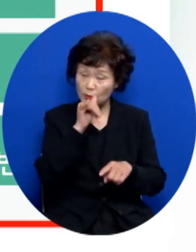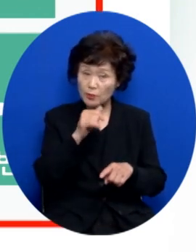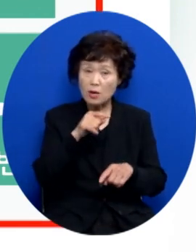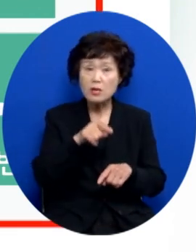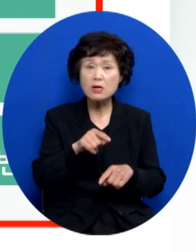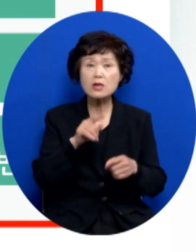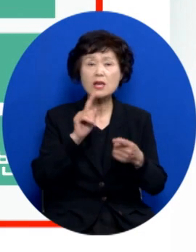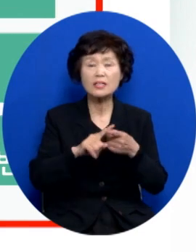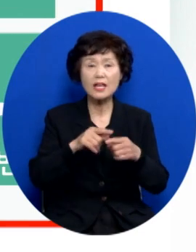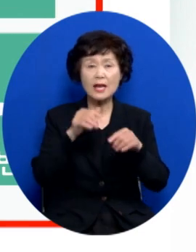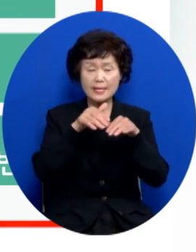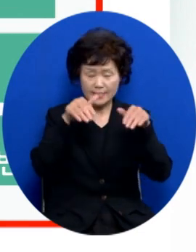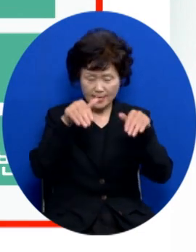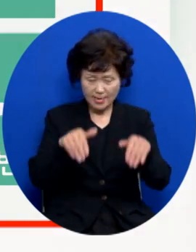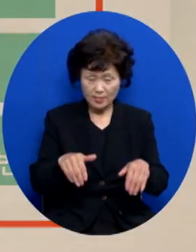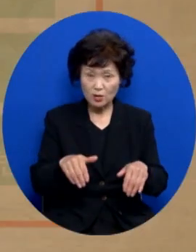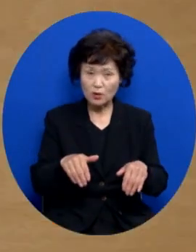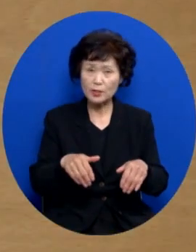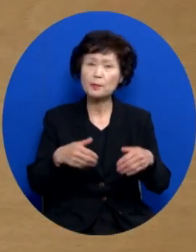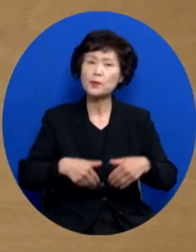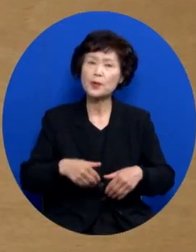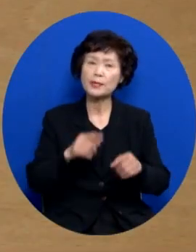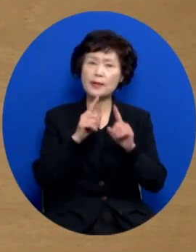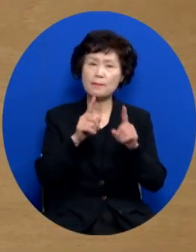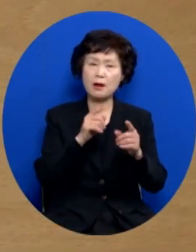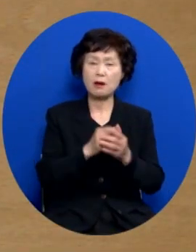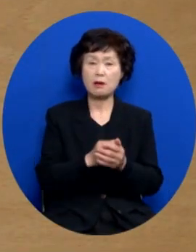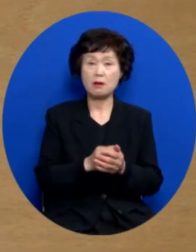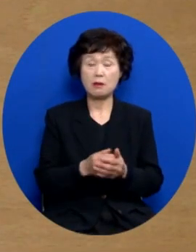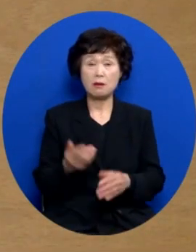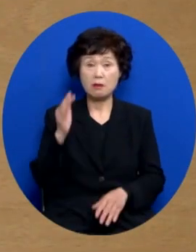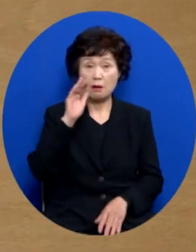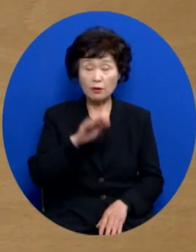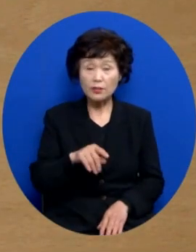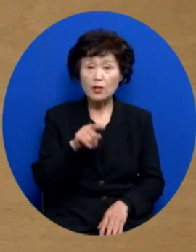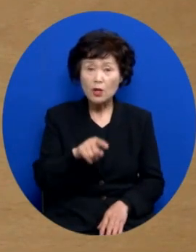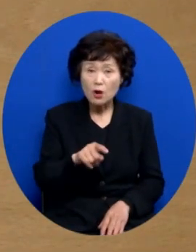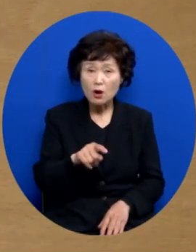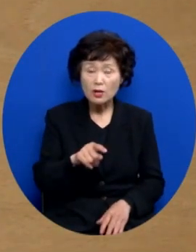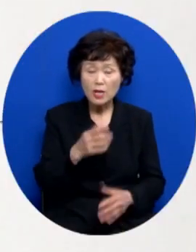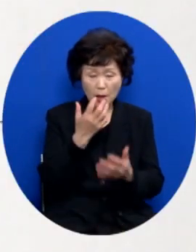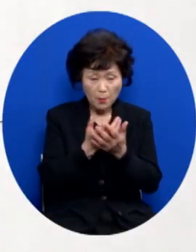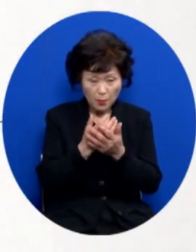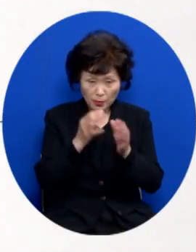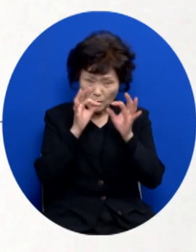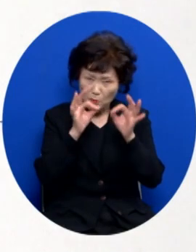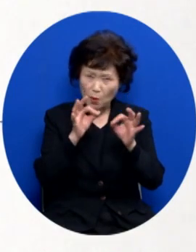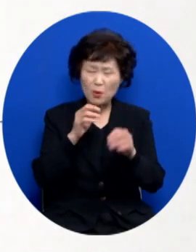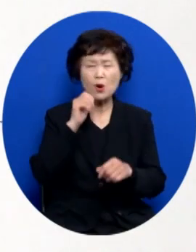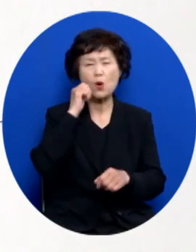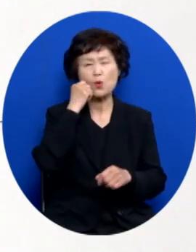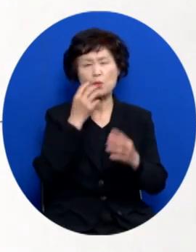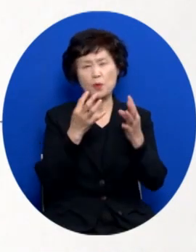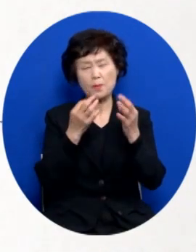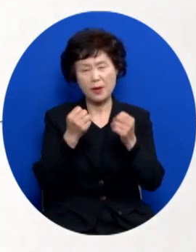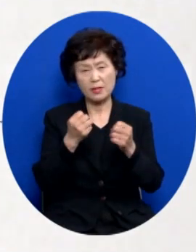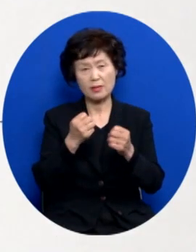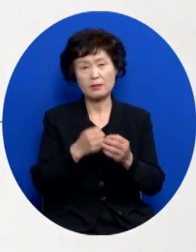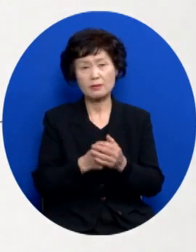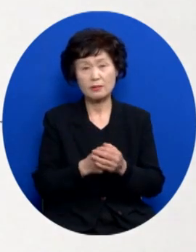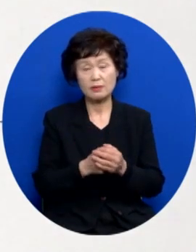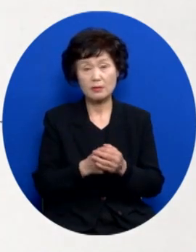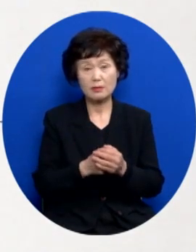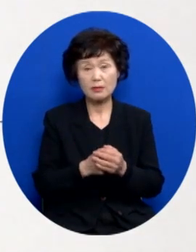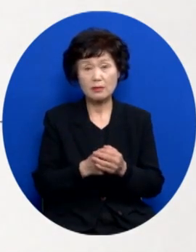이루어져야 하는 이유입니다. 그런데 현재의 통계 지표 체계는 실효성에서 다소 어려움이 있다는 지적이 나왔습니다.